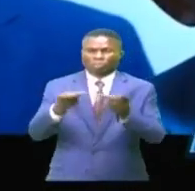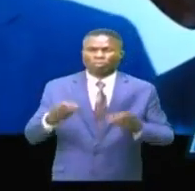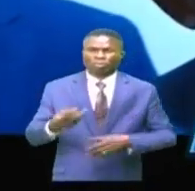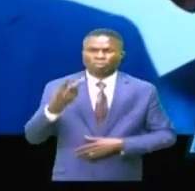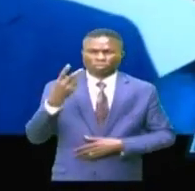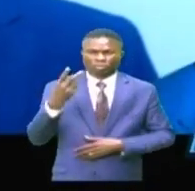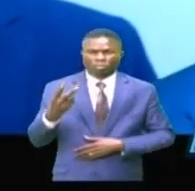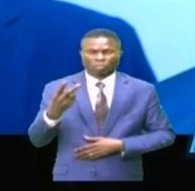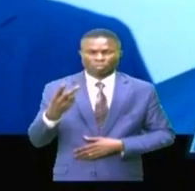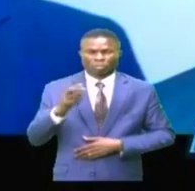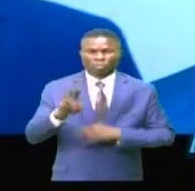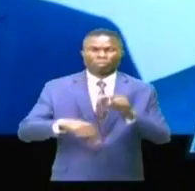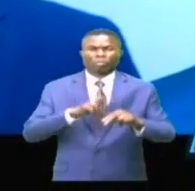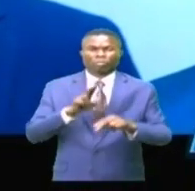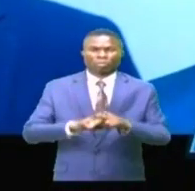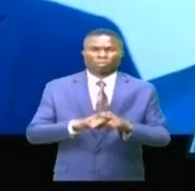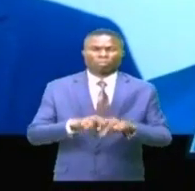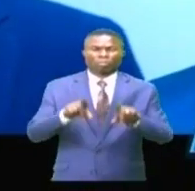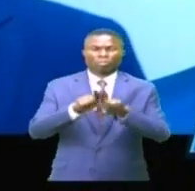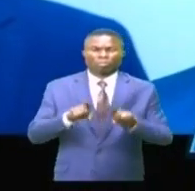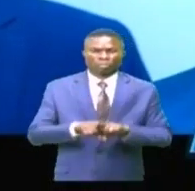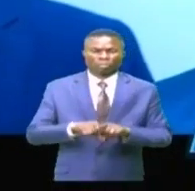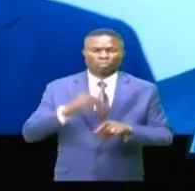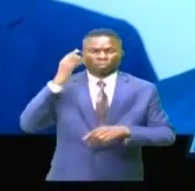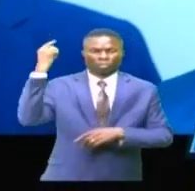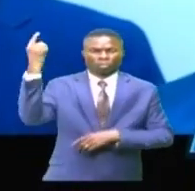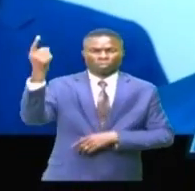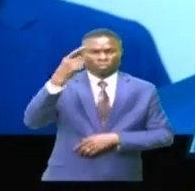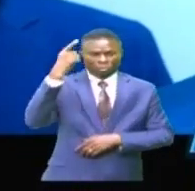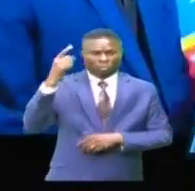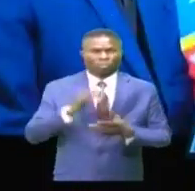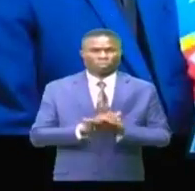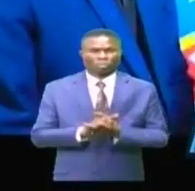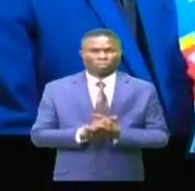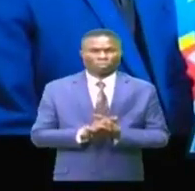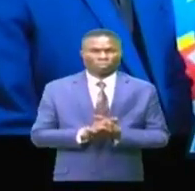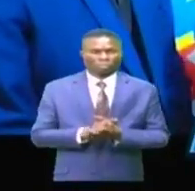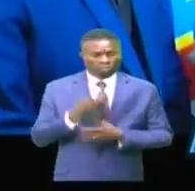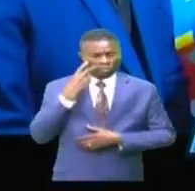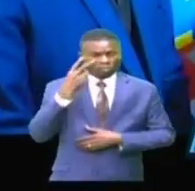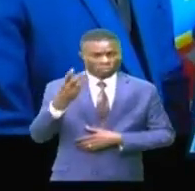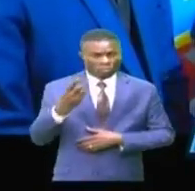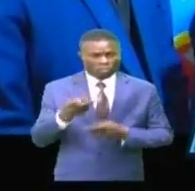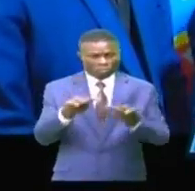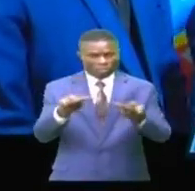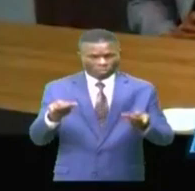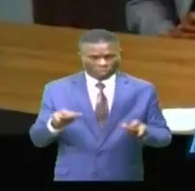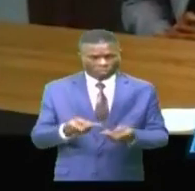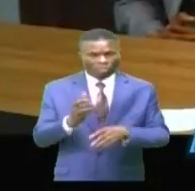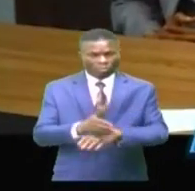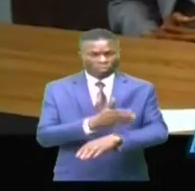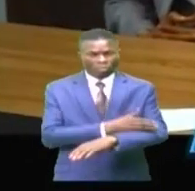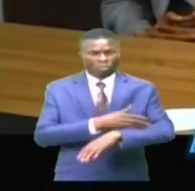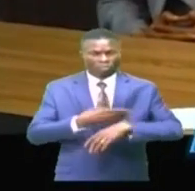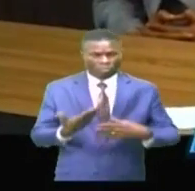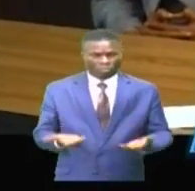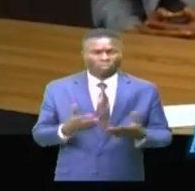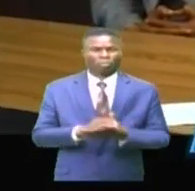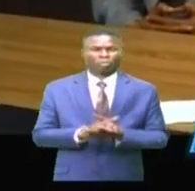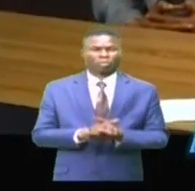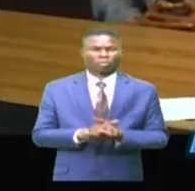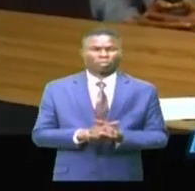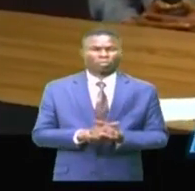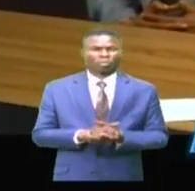nationale qui nous permet d'être structuré voir l'interface qui est en face de nostalgie des structures qui